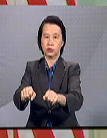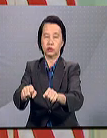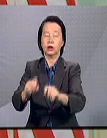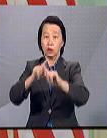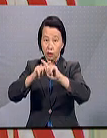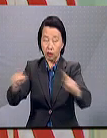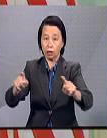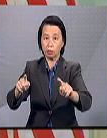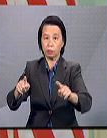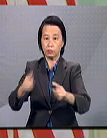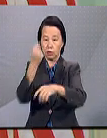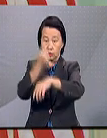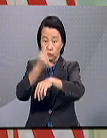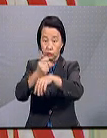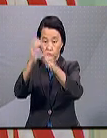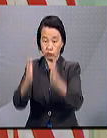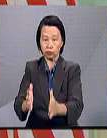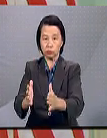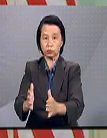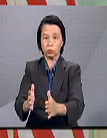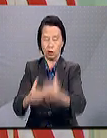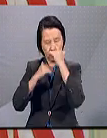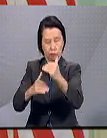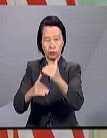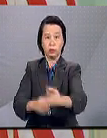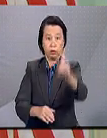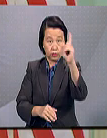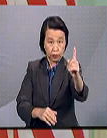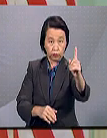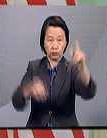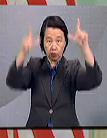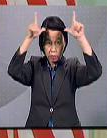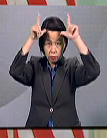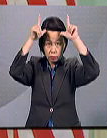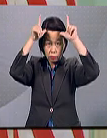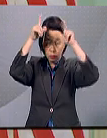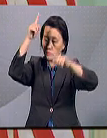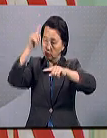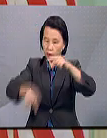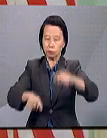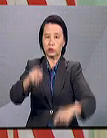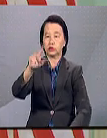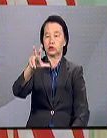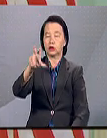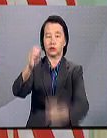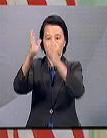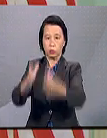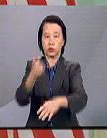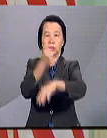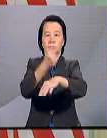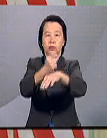segi rasionya, dari segi nisbahnya, seekor lembu tidak melebihi 30 orang